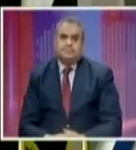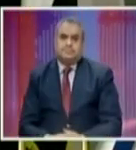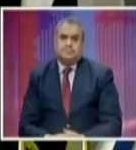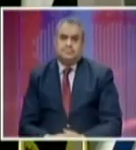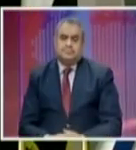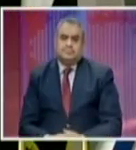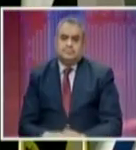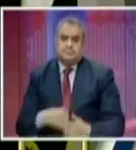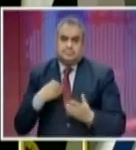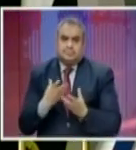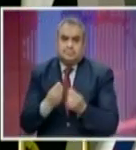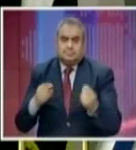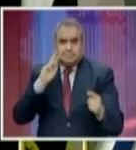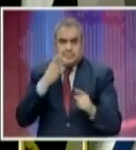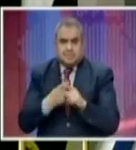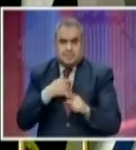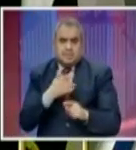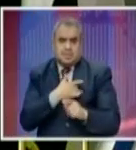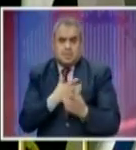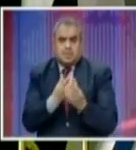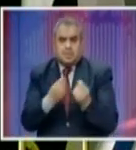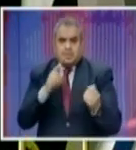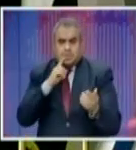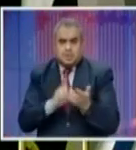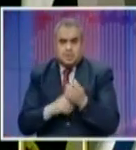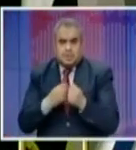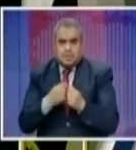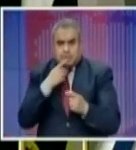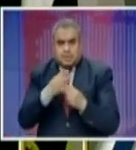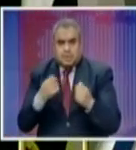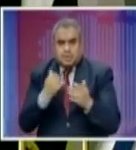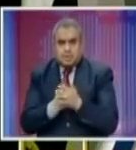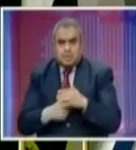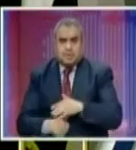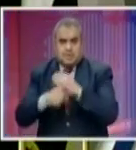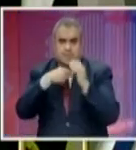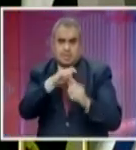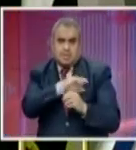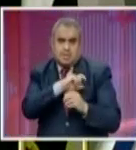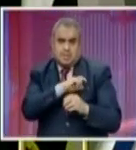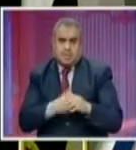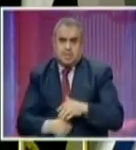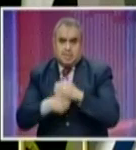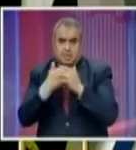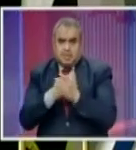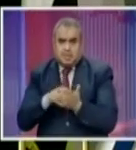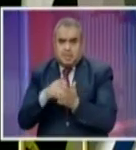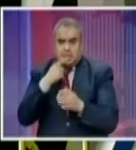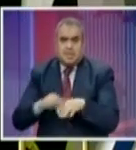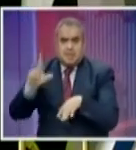وعامل حاجات كتير أنا بحبها جدا. أنا عضو مركز الإدارة في الاتحاد في الأسف القدر الأفريقي،